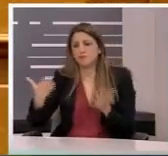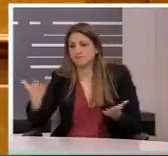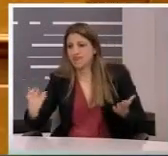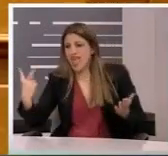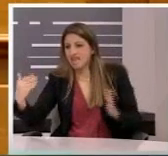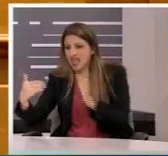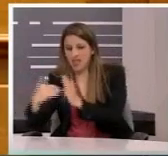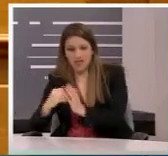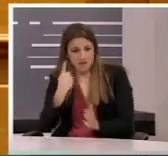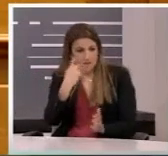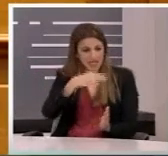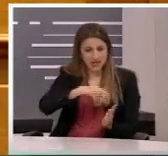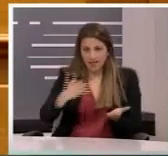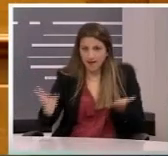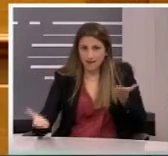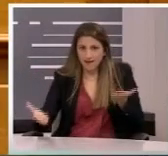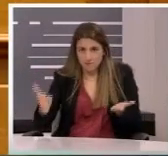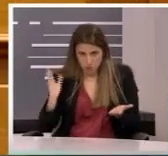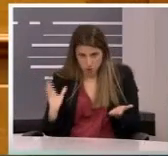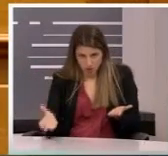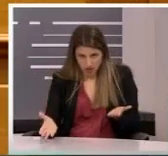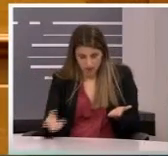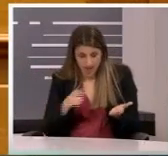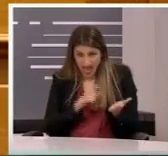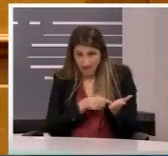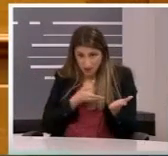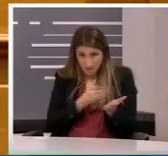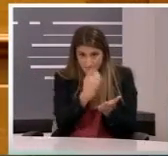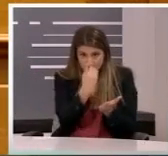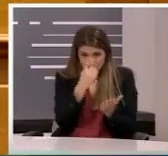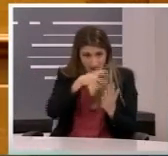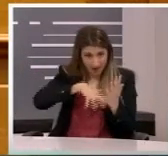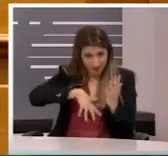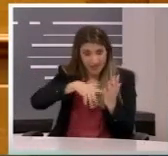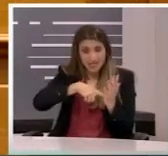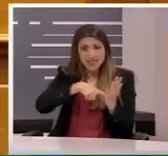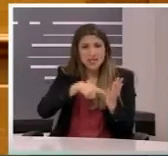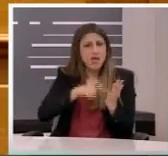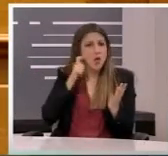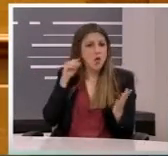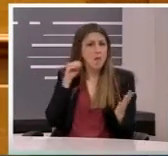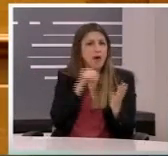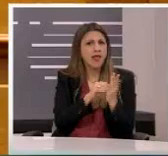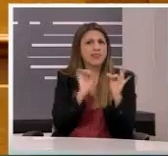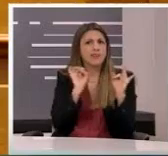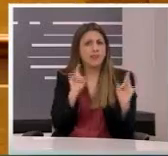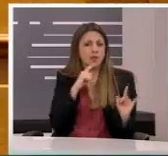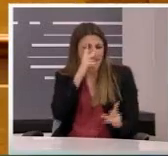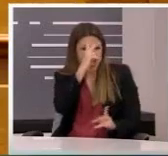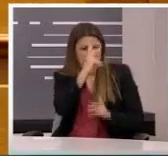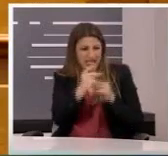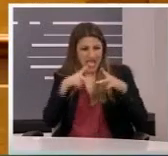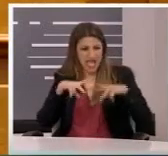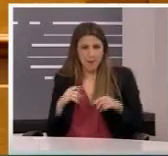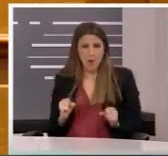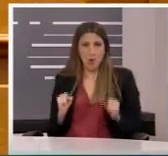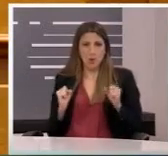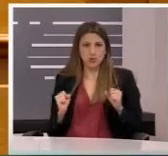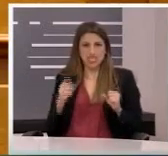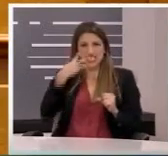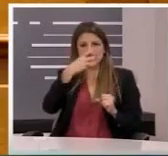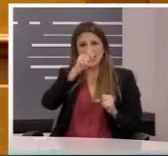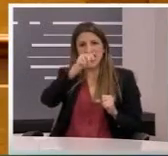και με μια ανώνυμη καταγγελία που συνίσταται σε τι ακριβώς? Ότι ο κύριος Ξανθός εφάρμοσε